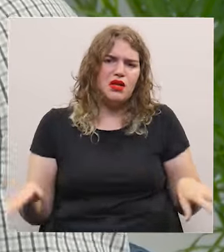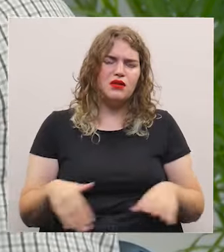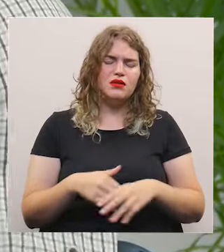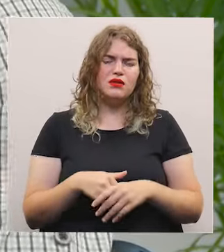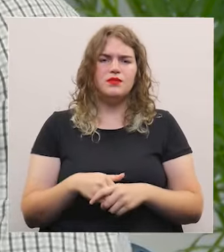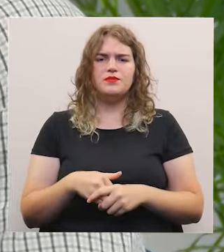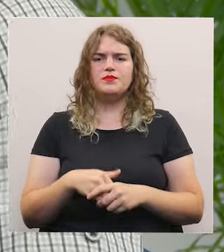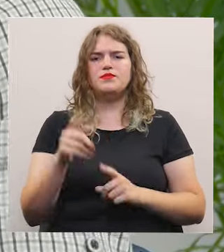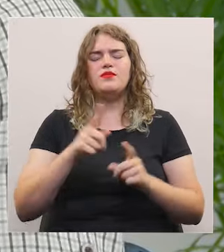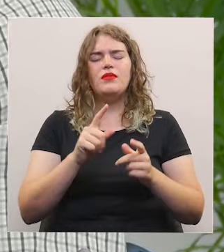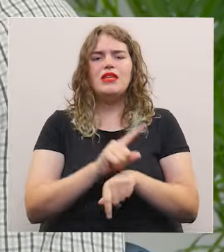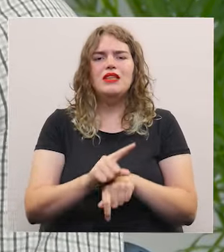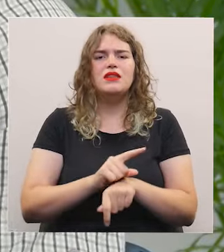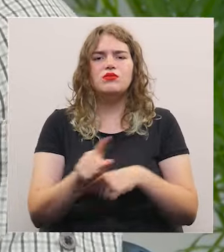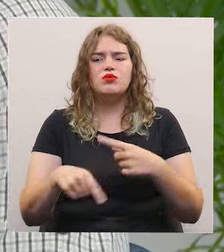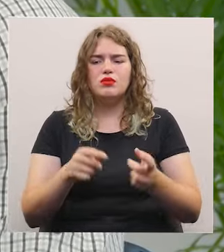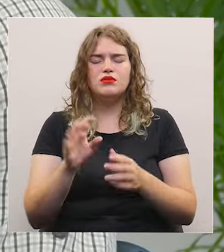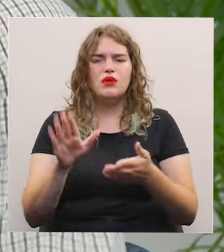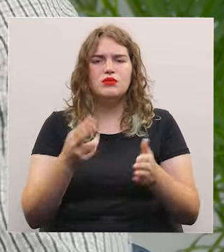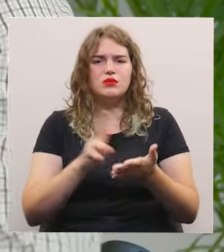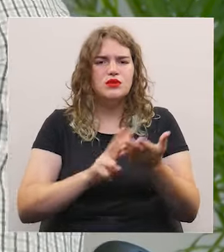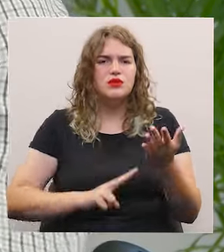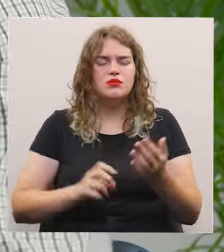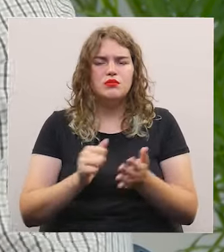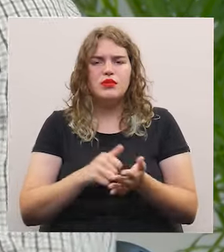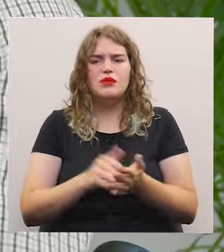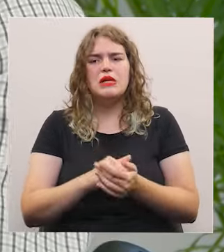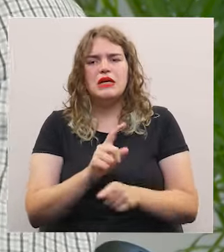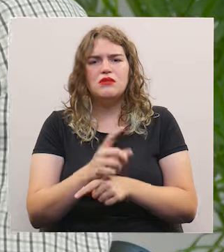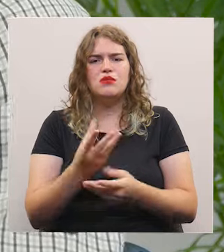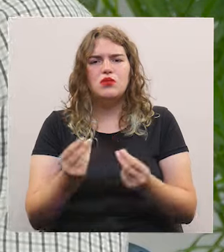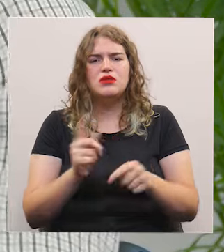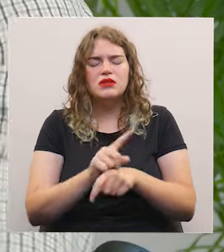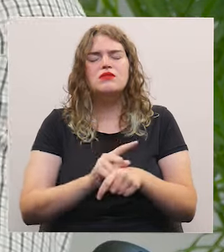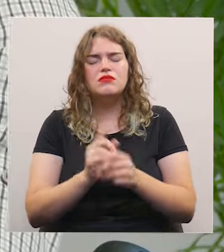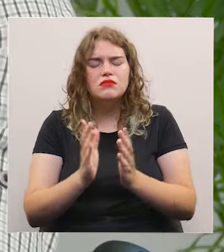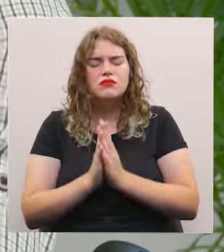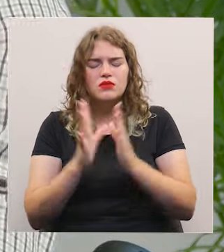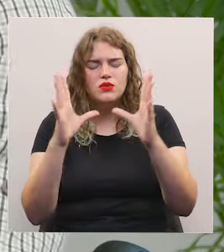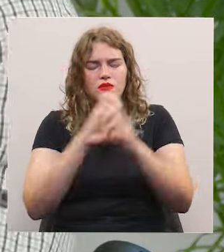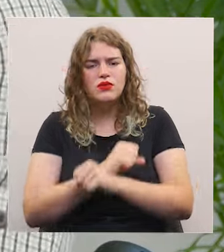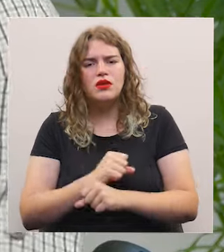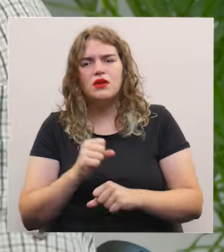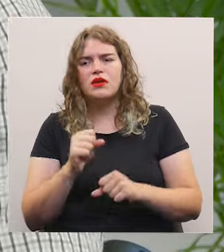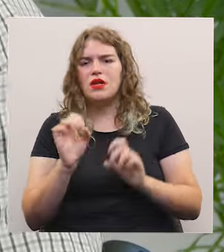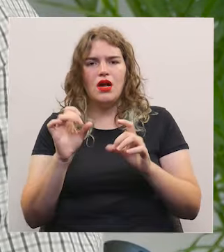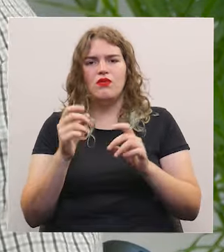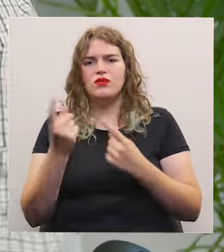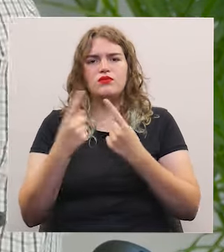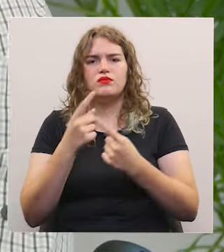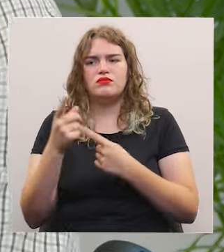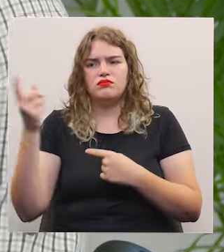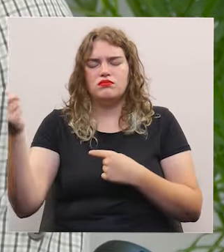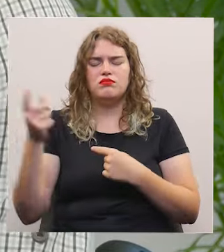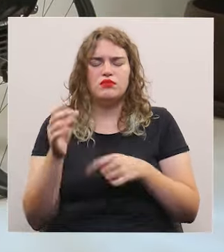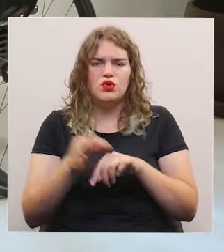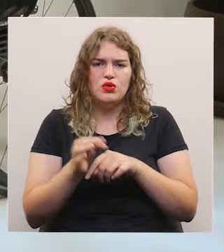credință și la un moment dat, după ce am început să citesc Biblia, după mai mult timp în care am început să mă rog seara, nevorbind cu